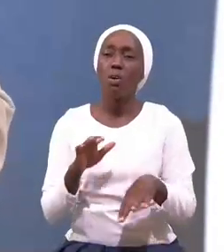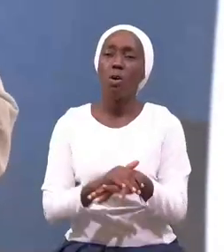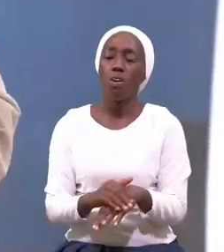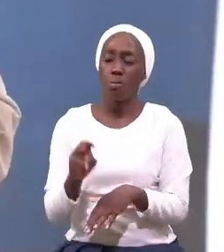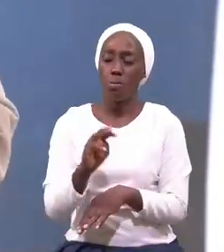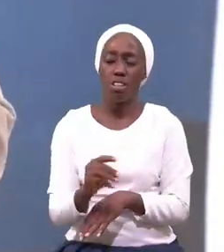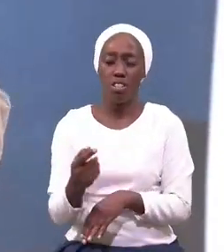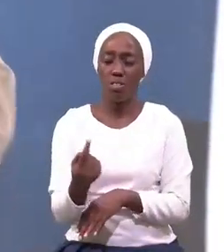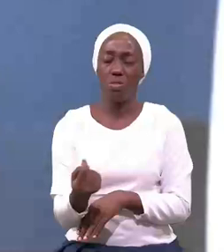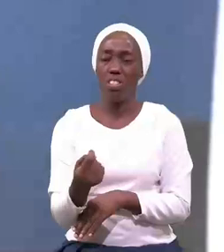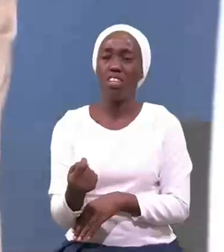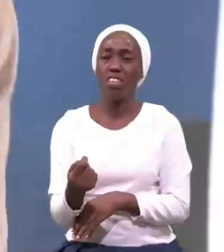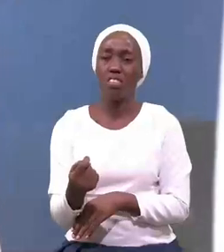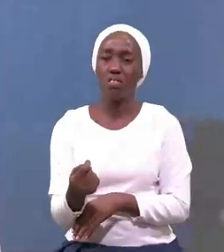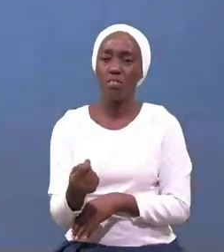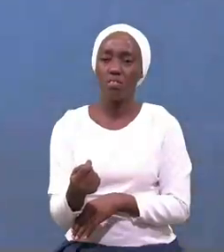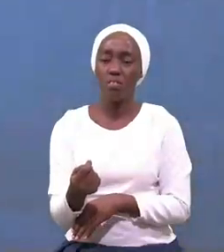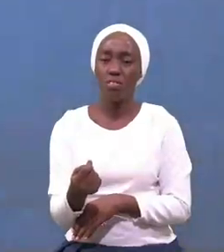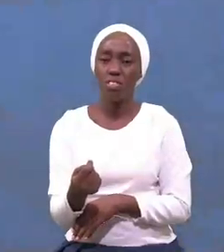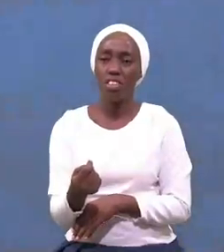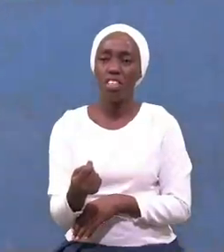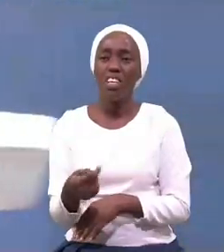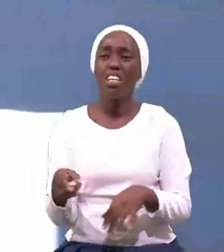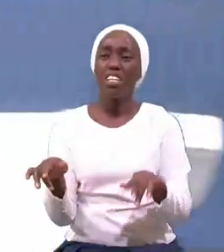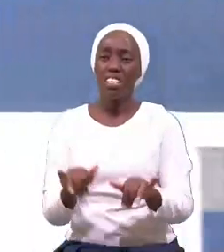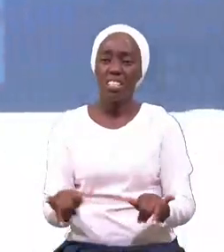Et ce qu'ils ont fait le lundi, ils répètent ça le mardi.